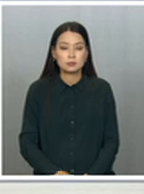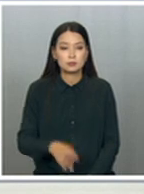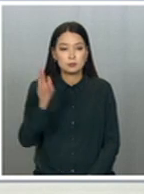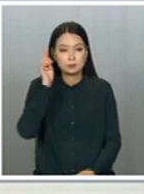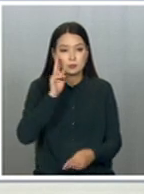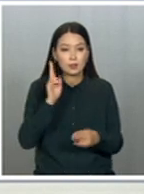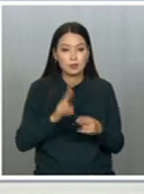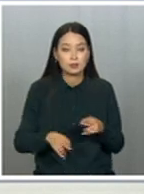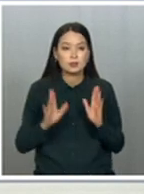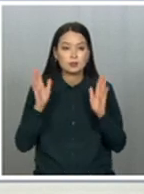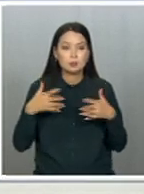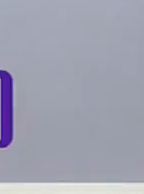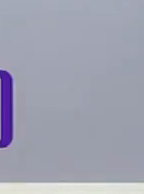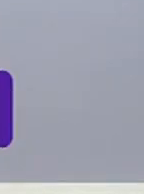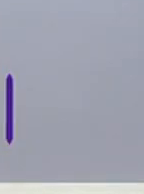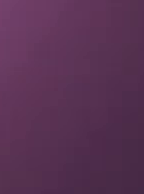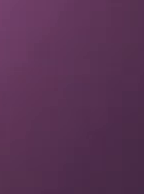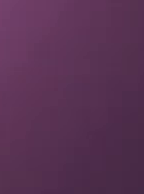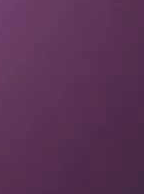Сабағымыз аяқталды. Сау болыңыздар.